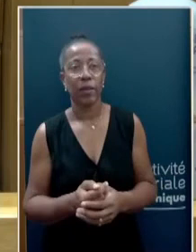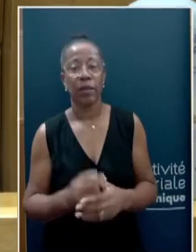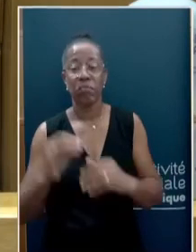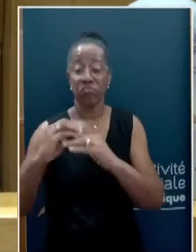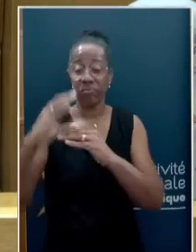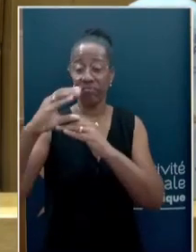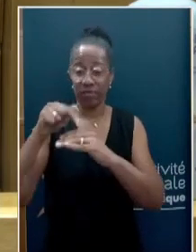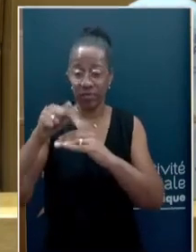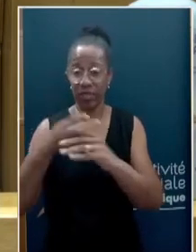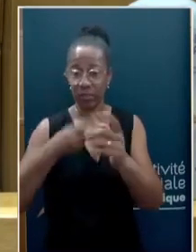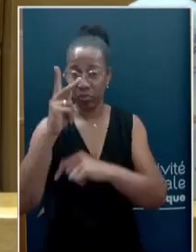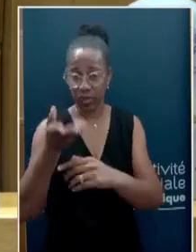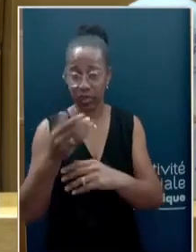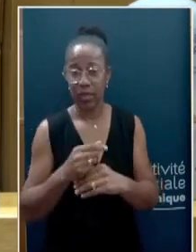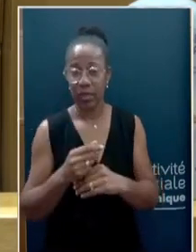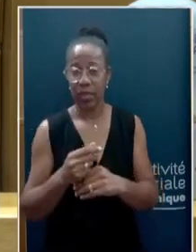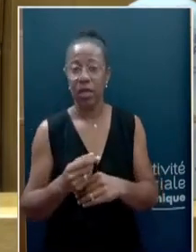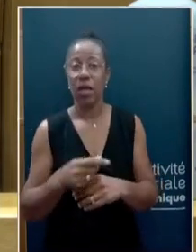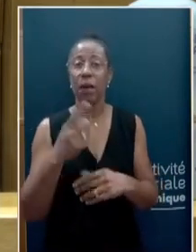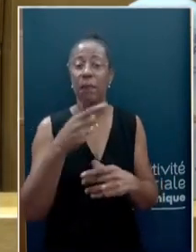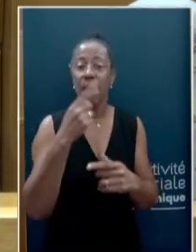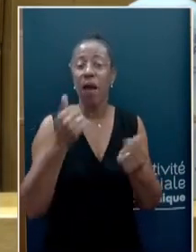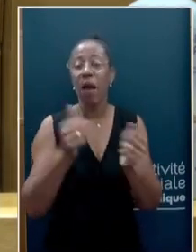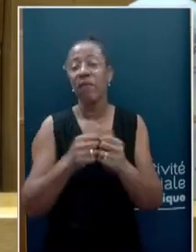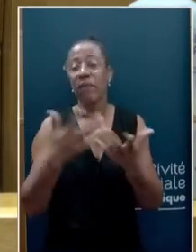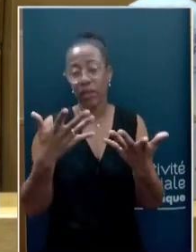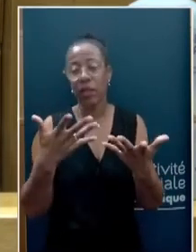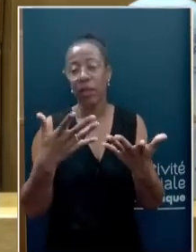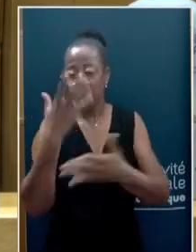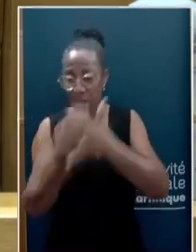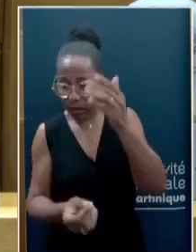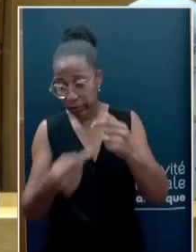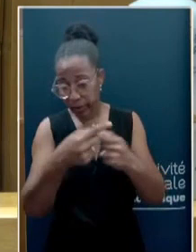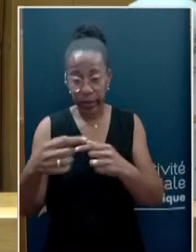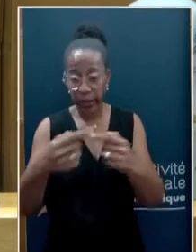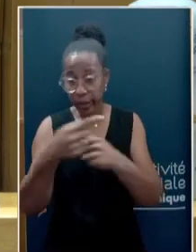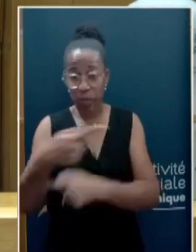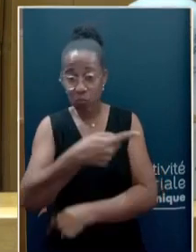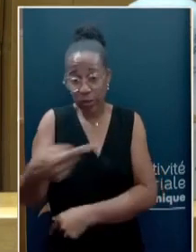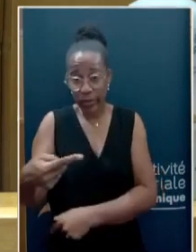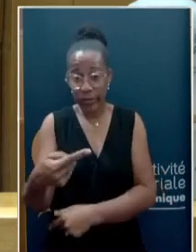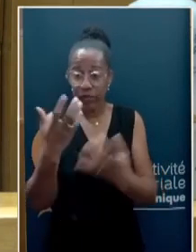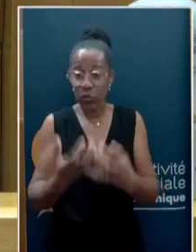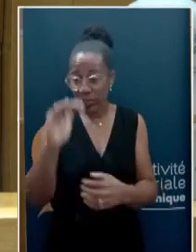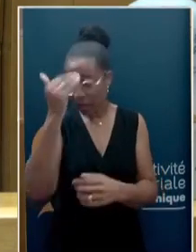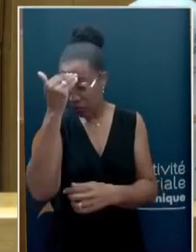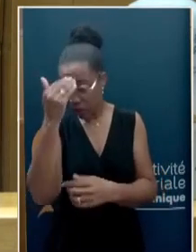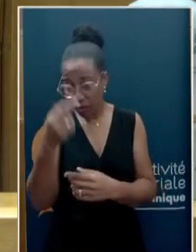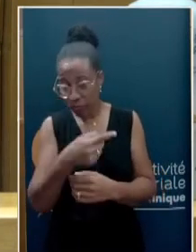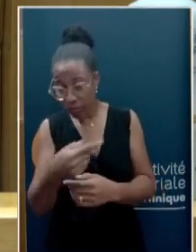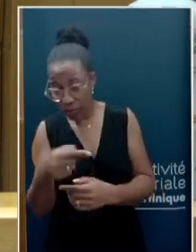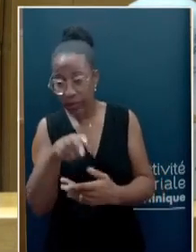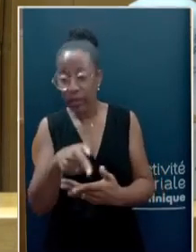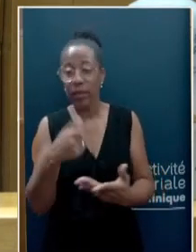plus. Et quand on parle de trou, en général, c'est moins. Alors, j'ai besoin de savoir, ce trou-là, il est un peu fictif.